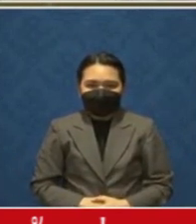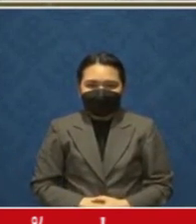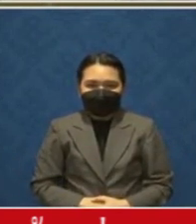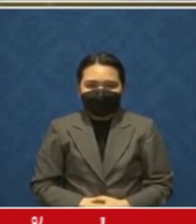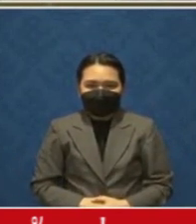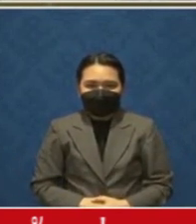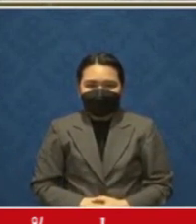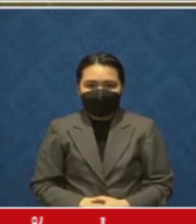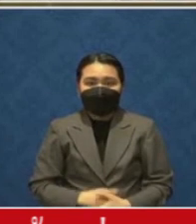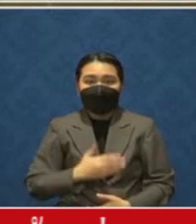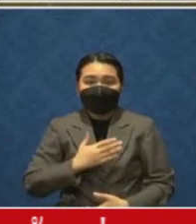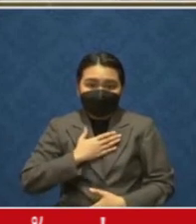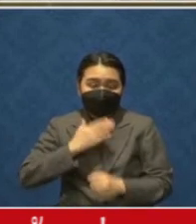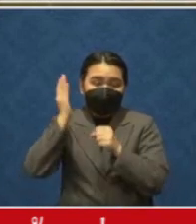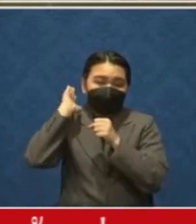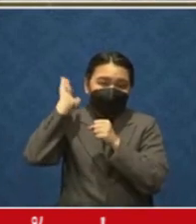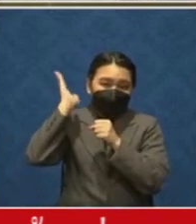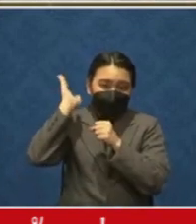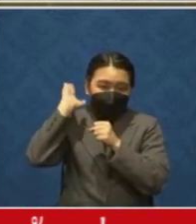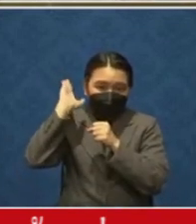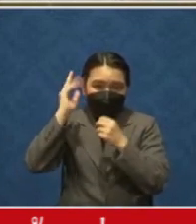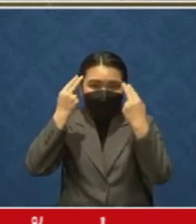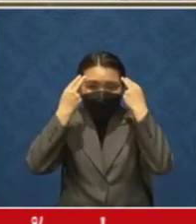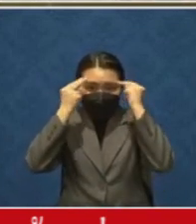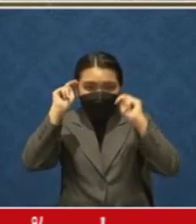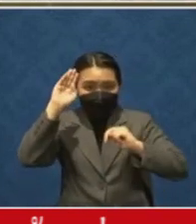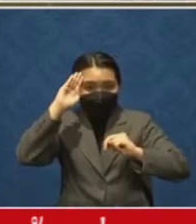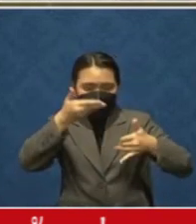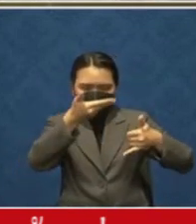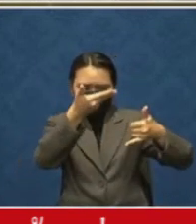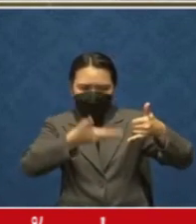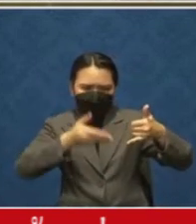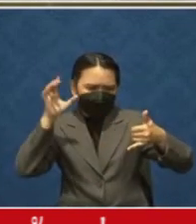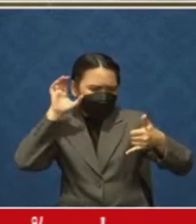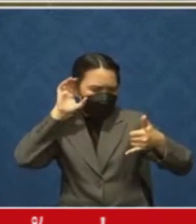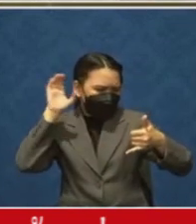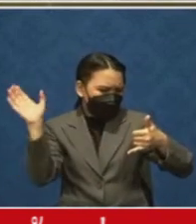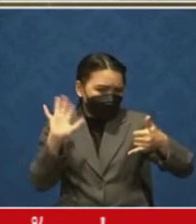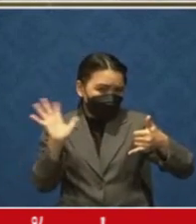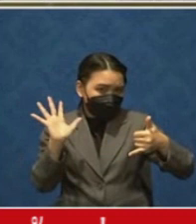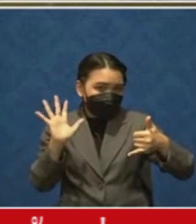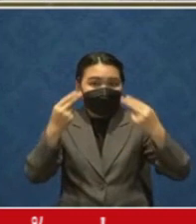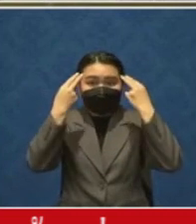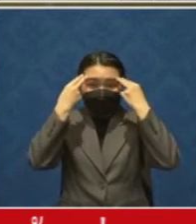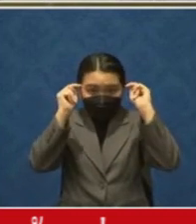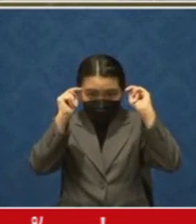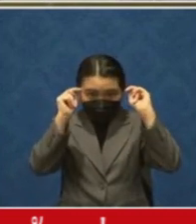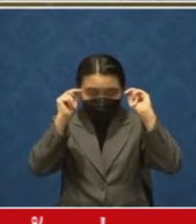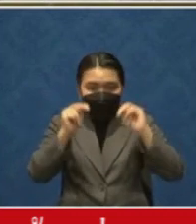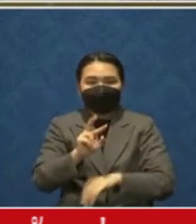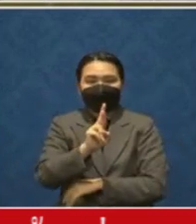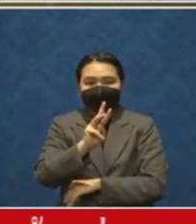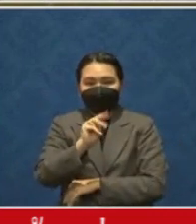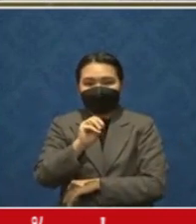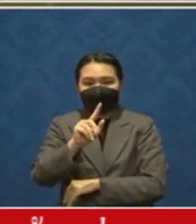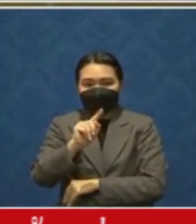การอภิปรายไม่ไว้วางใจพลเอกประยุทธ์จันทร์โอชานายกรัฐมนตรีและรัฐมนตรีว่าการก